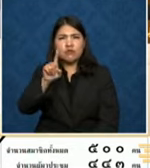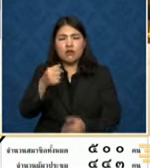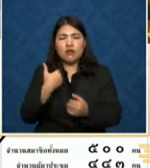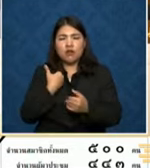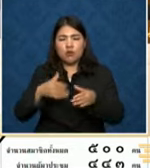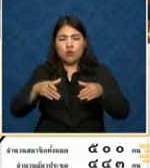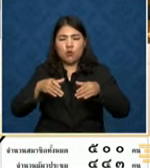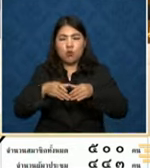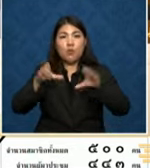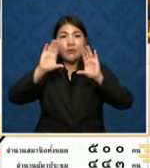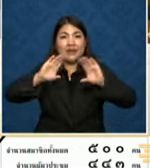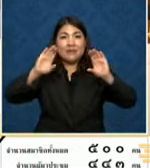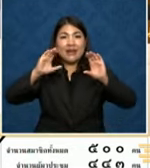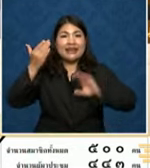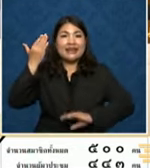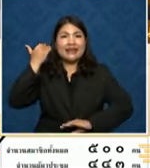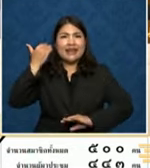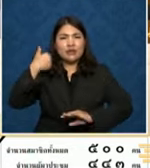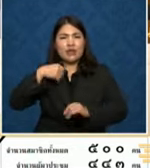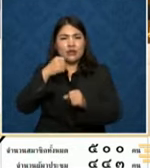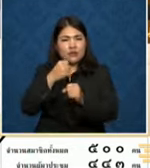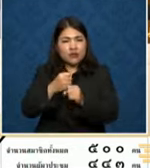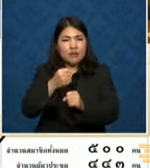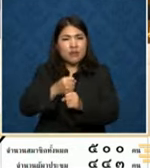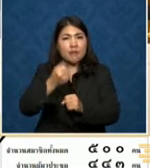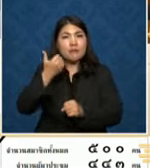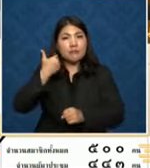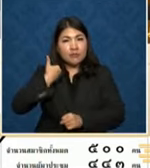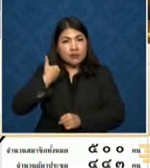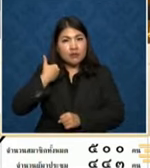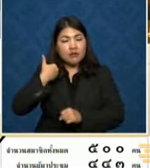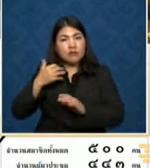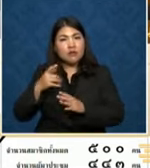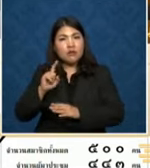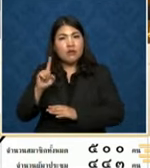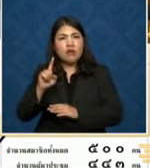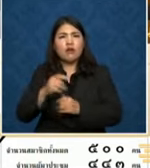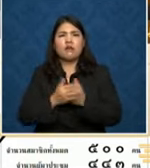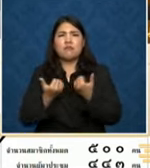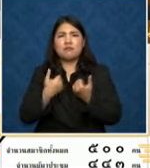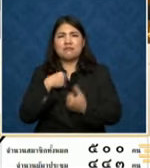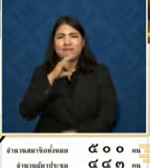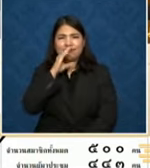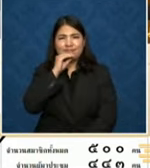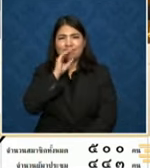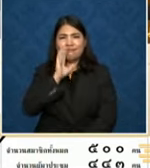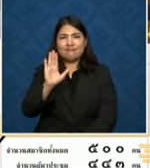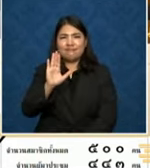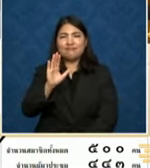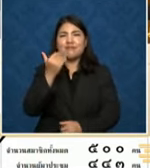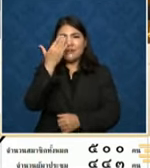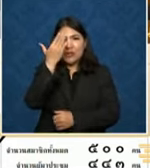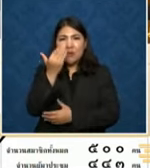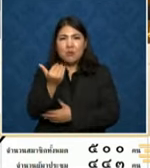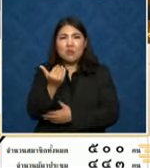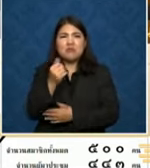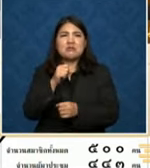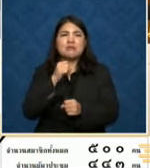แล้วทำไหมนะครับผมไม่ขออนุญาตไม่เอ่ยและไม่ก้าวล่วงทำแต่ว่